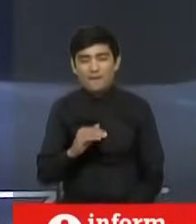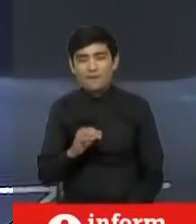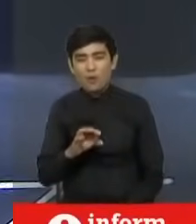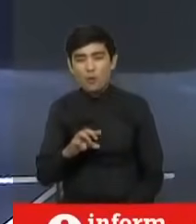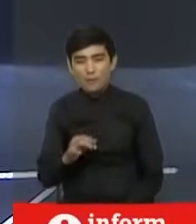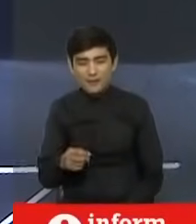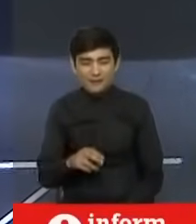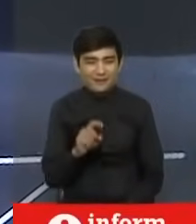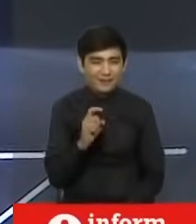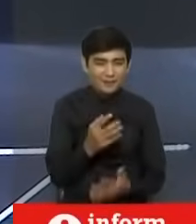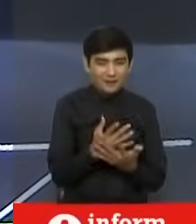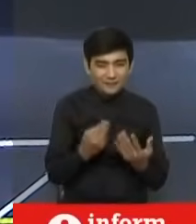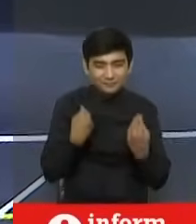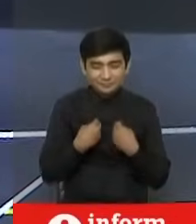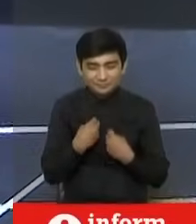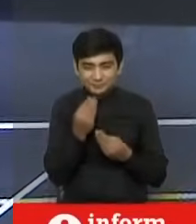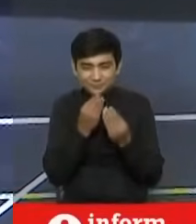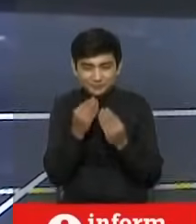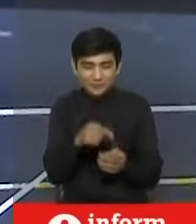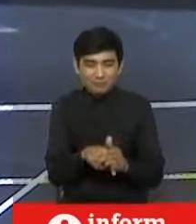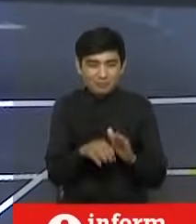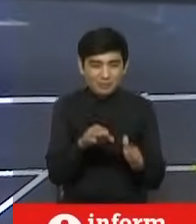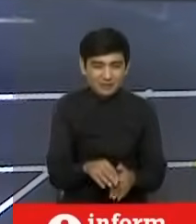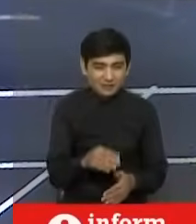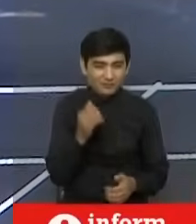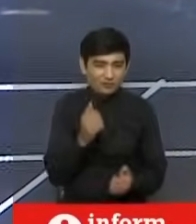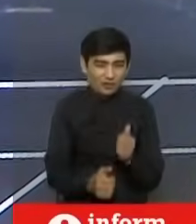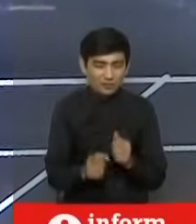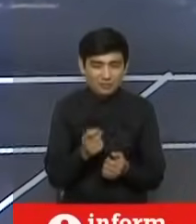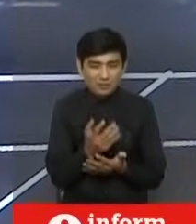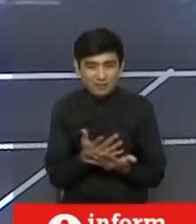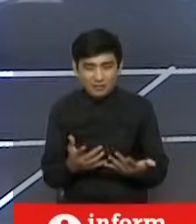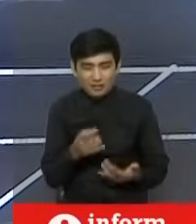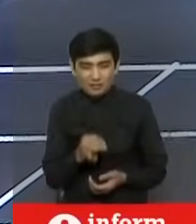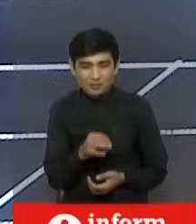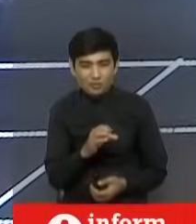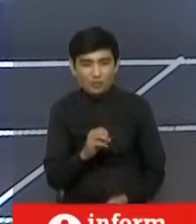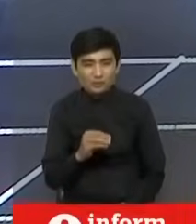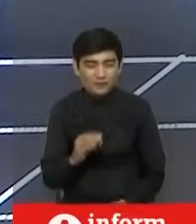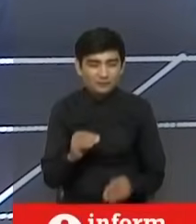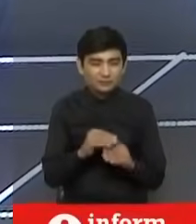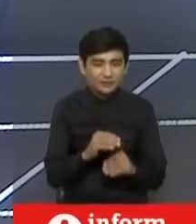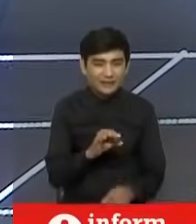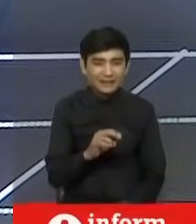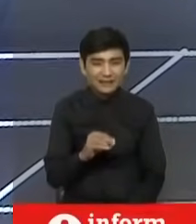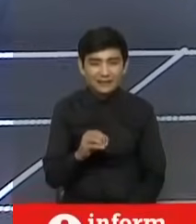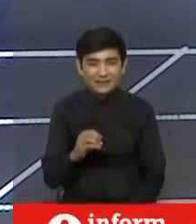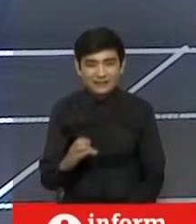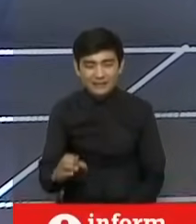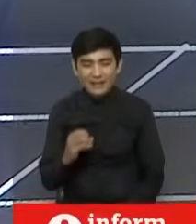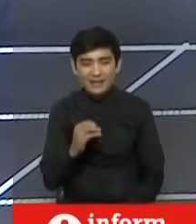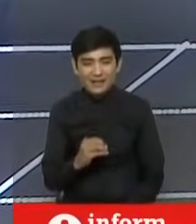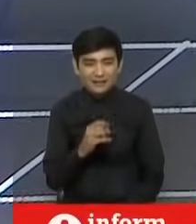перед химией в продуктах. Покупатели признаются, все чаще обращают внимание на наличие в составе добавок с индексом Е,